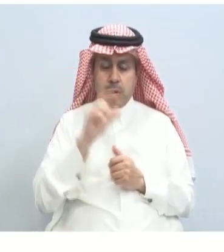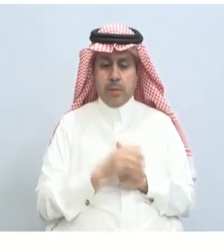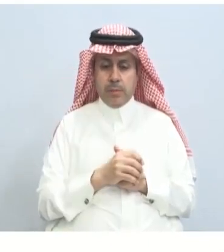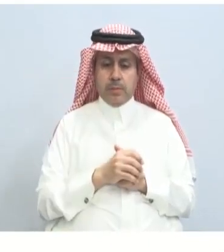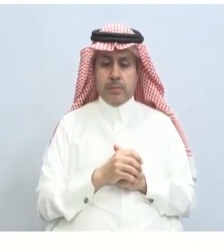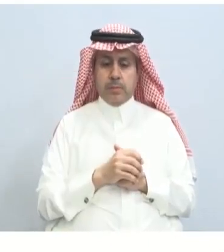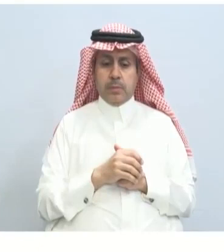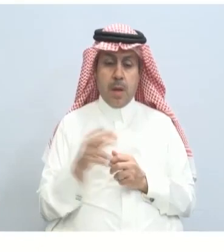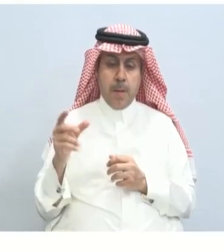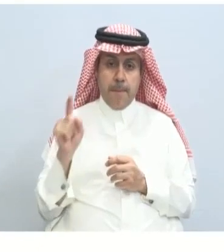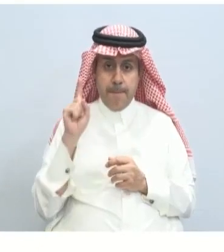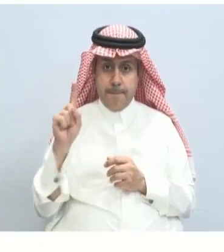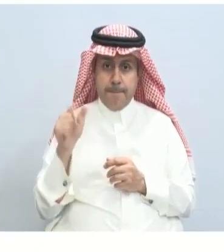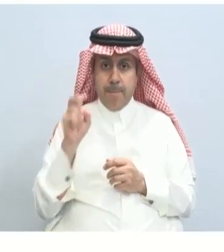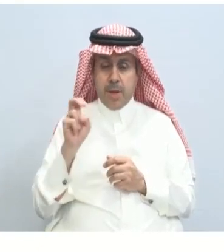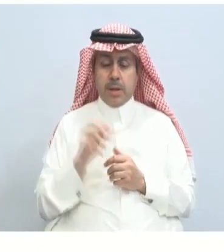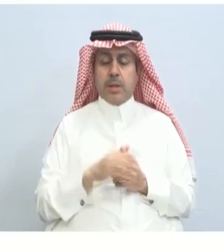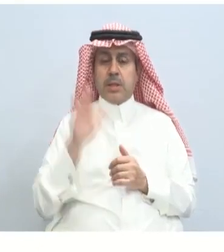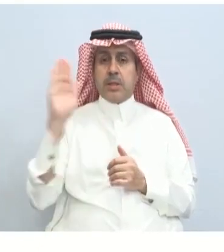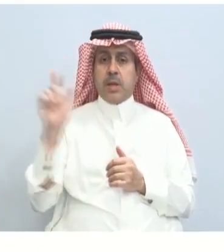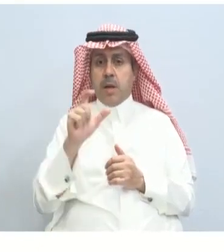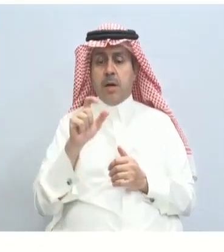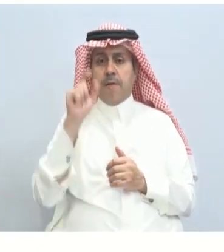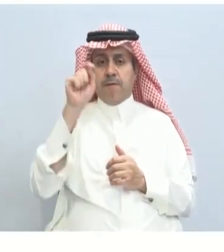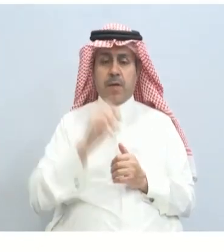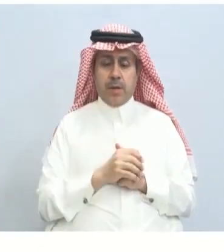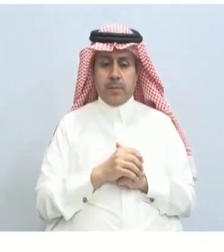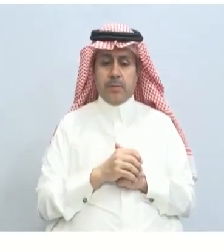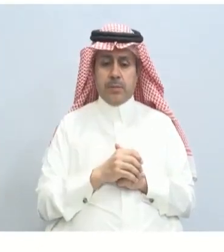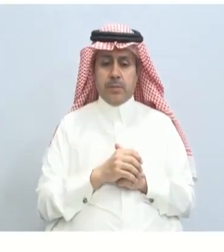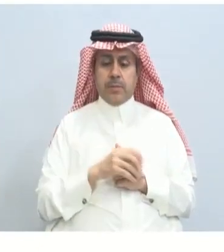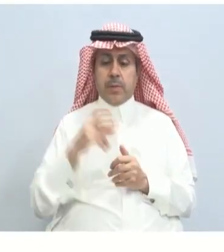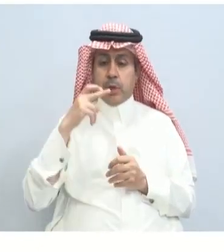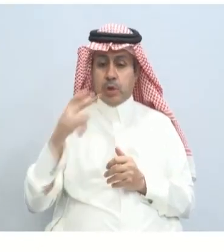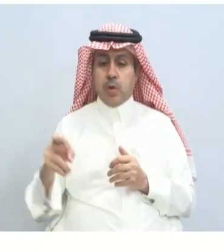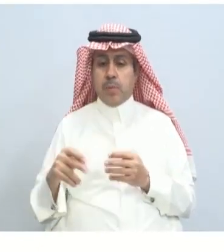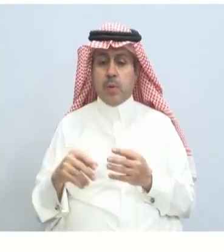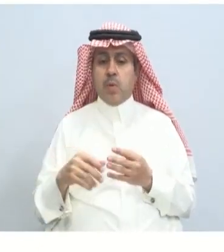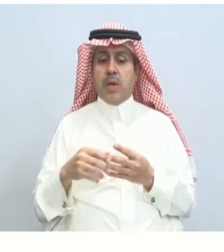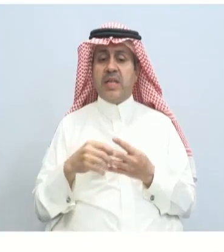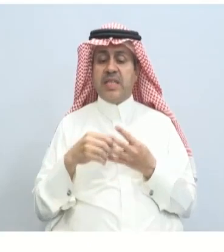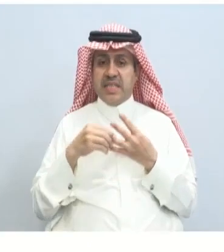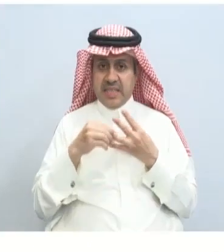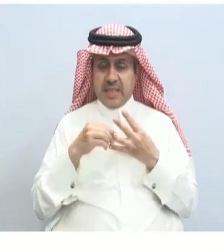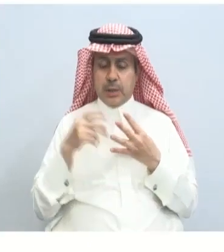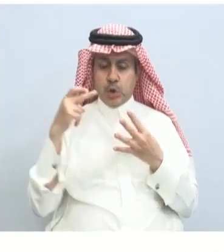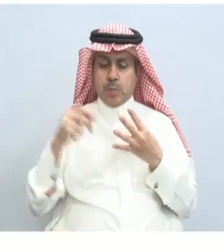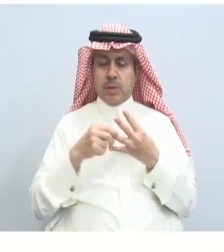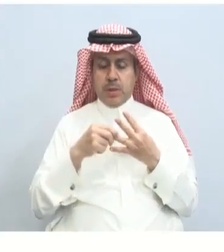ش يبقى معاي يبقى معك فقط ساين ثيتا وبالتالي الجواب الصحيح هو